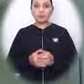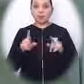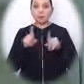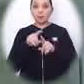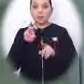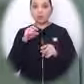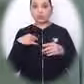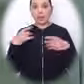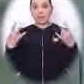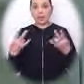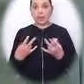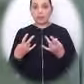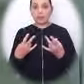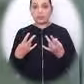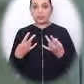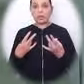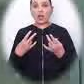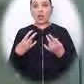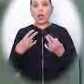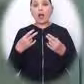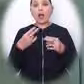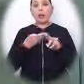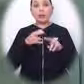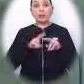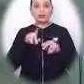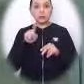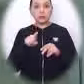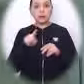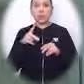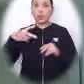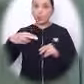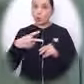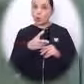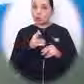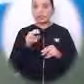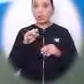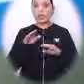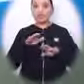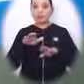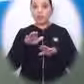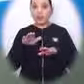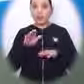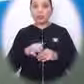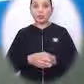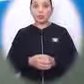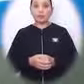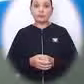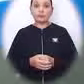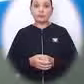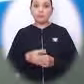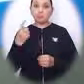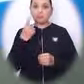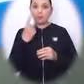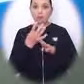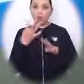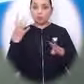Также нам пригодится полоски флизелина, ножницы, швейная машина. В